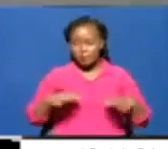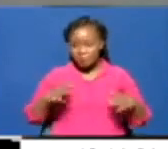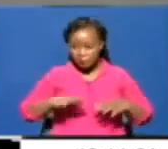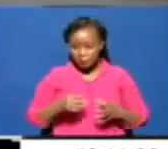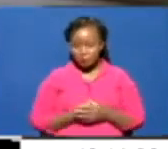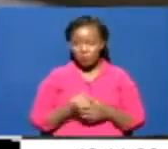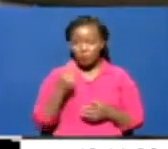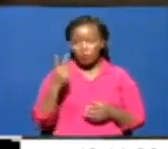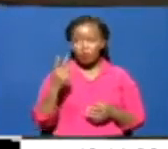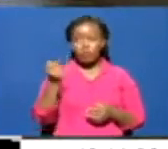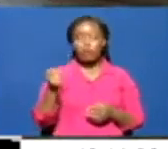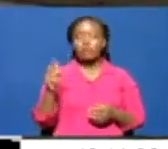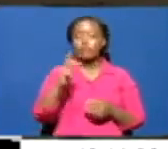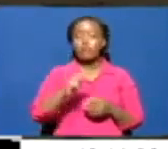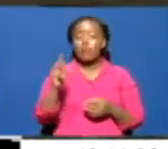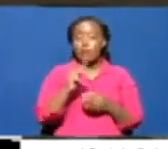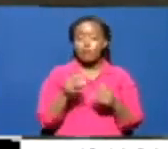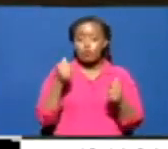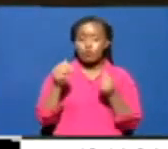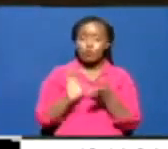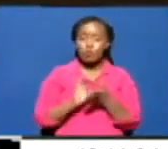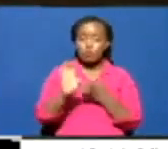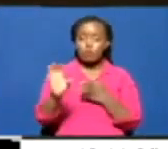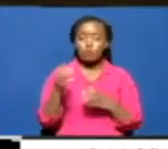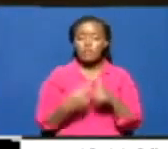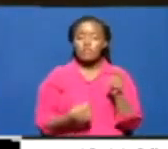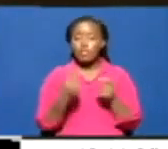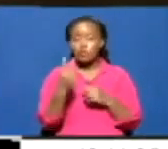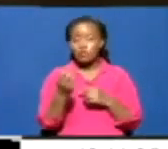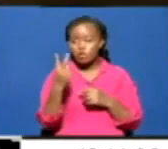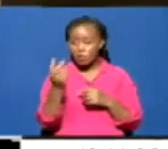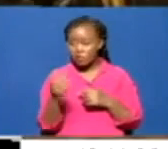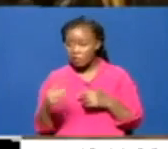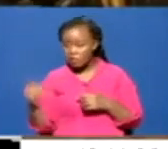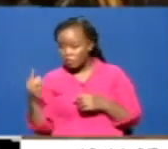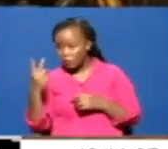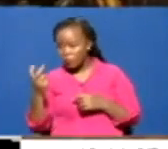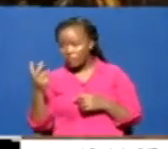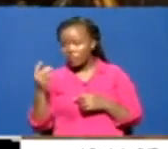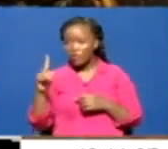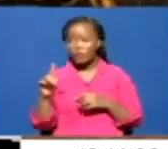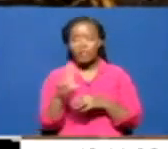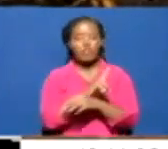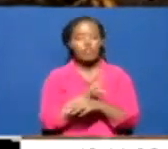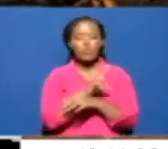katika kipindi cha mwaka wa fedha wa 2020 hadi 2021 bado hazijatumiwa.